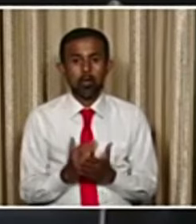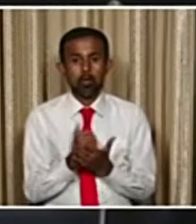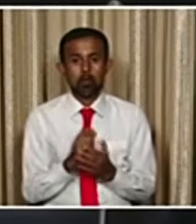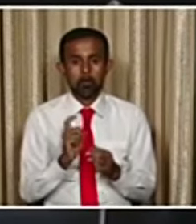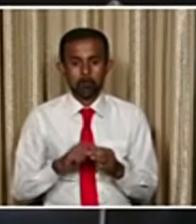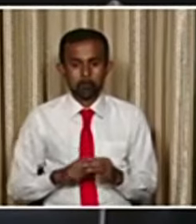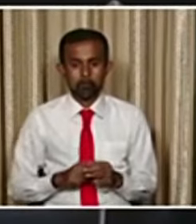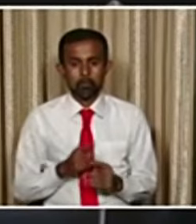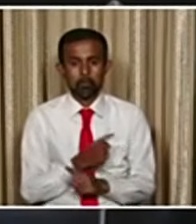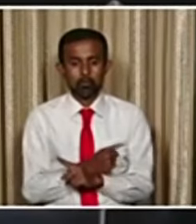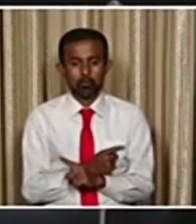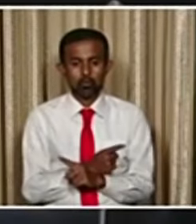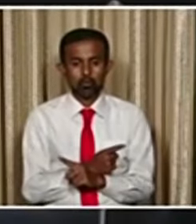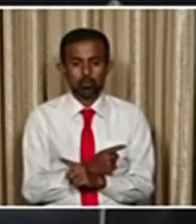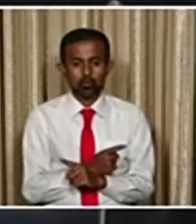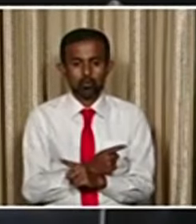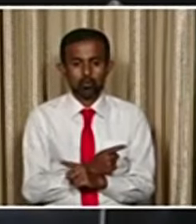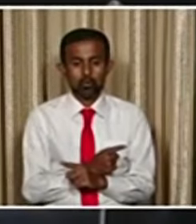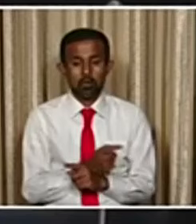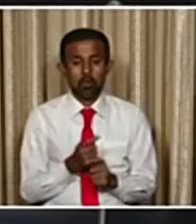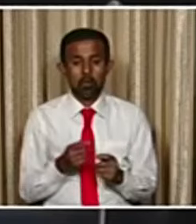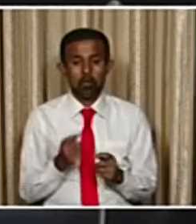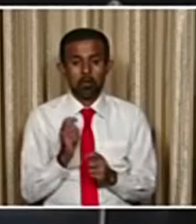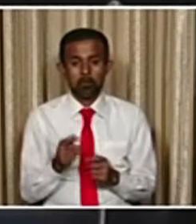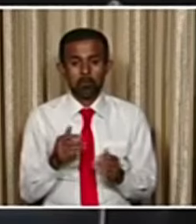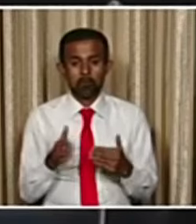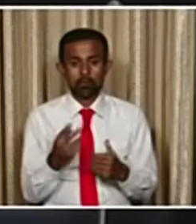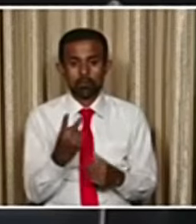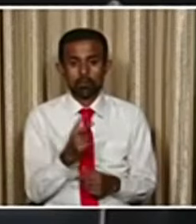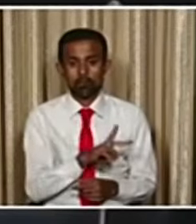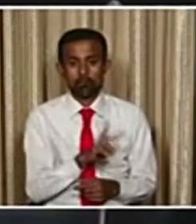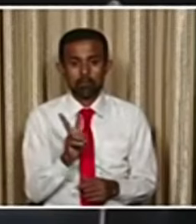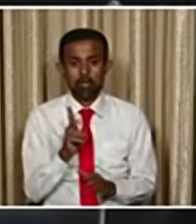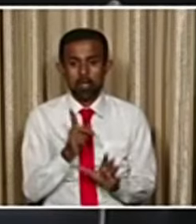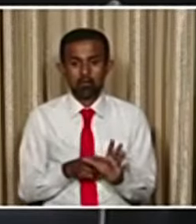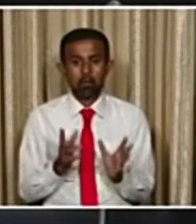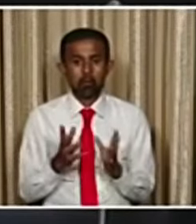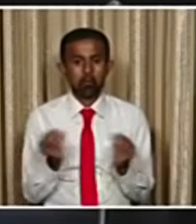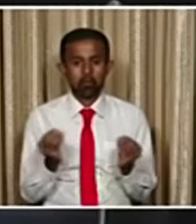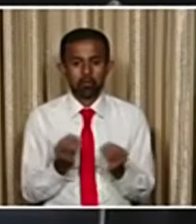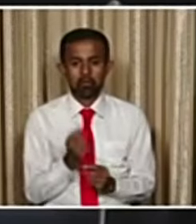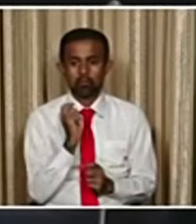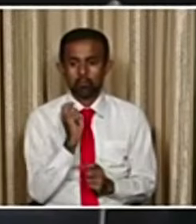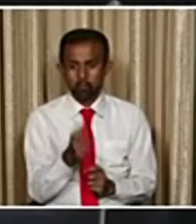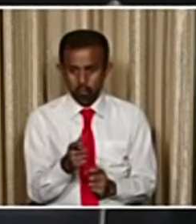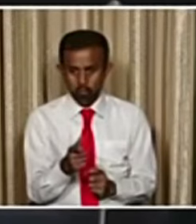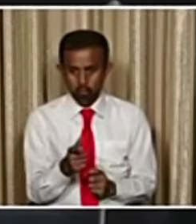ಸೀಲಮ ಪ್ರಶ್ನೆ ದಿಯದ್ದಿ ಗುರುವರುಂಗೆ ತಿಬ್ಬನು ವೆಟು ವಿಷಮತಾ ದಿದಾಸ್ ವಿಸಿದೇಕ ವರ್ಷೇದಿ ಅಪಿ ಇವತ್ ಕರಲ ದೀಲದೇನು